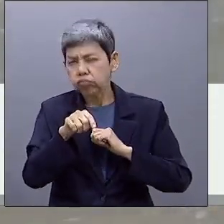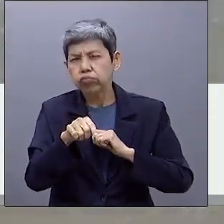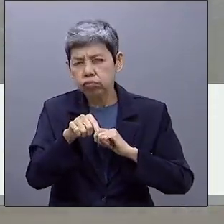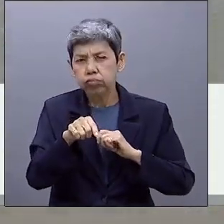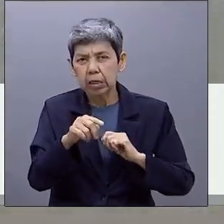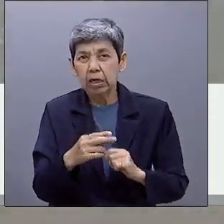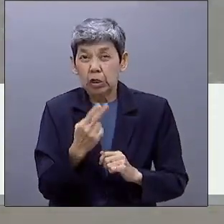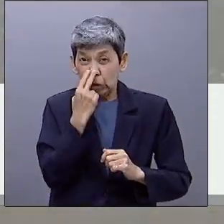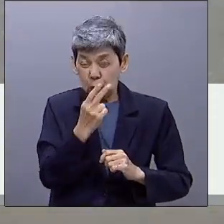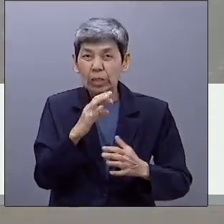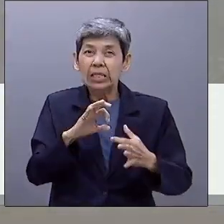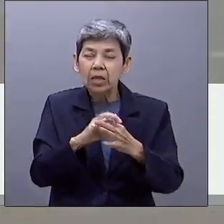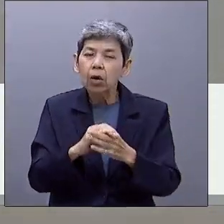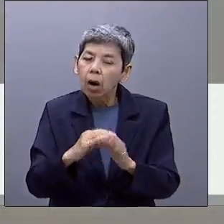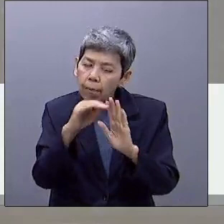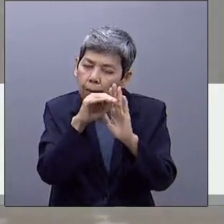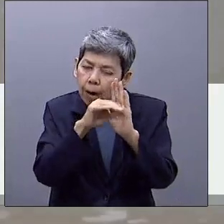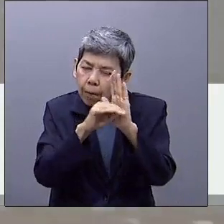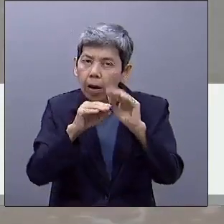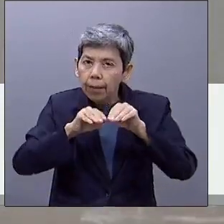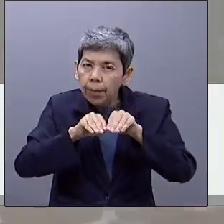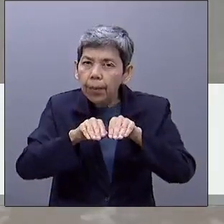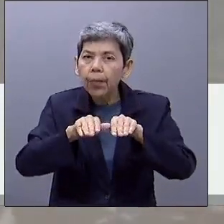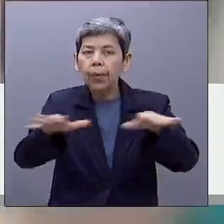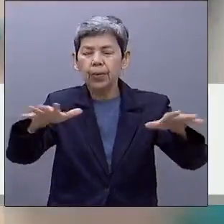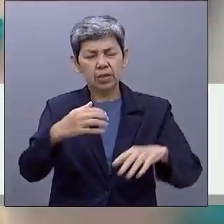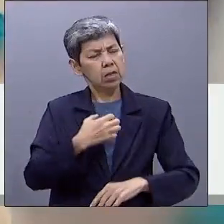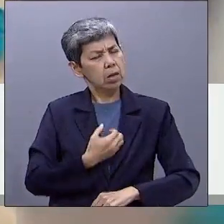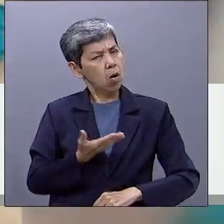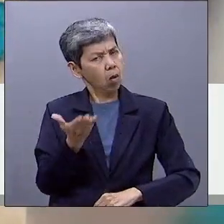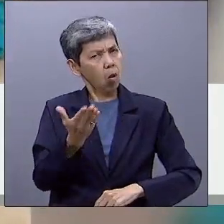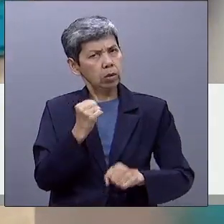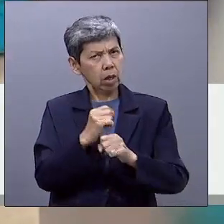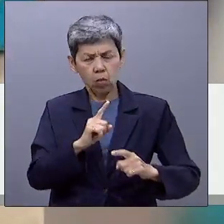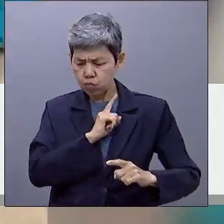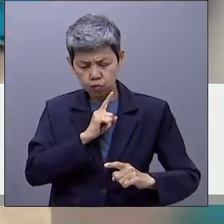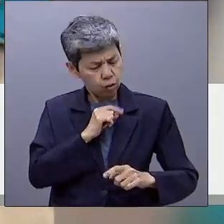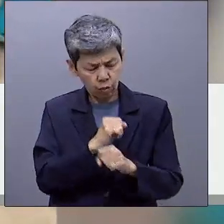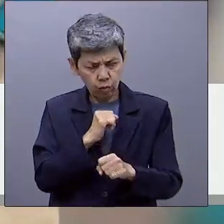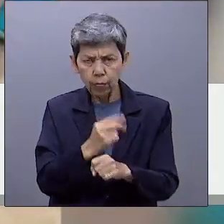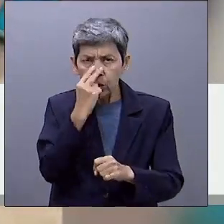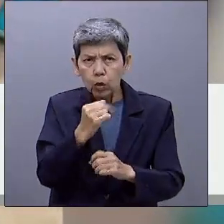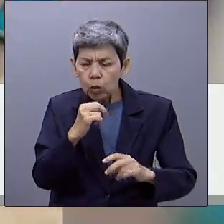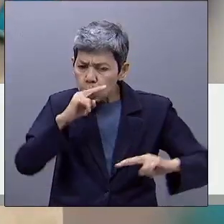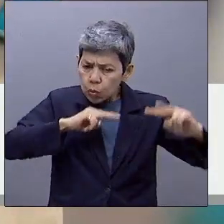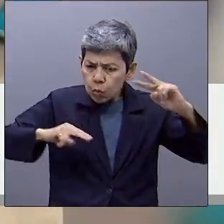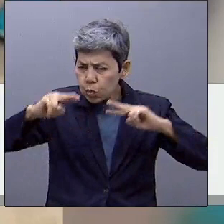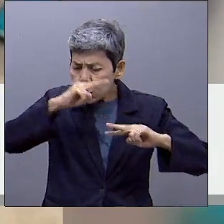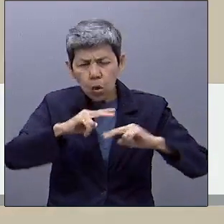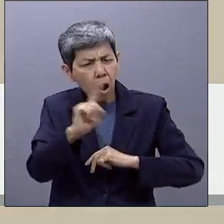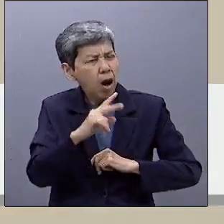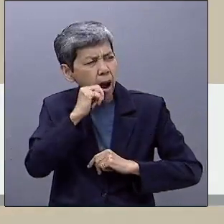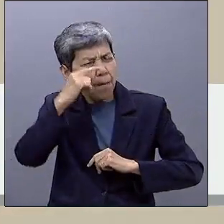หนึ่งในชุดข้อมูลที่ถูกเผยแพร่ออกมาเพื่อเรียกร้องไปยังหน่วยงานที่เกี่ยวข้องให้ช่วยกันตรวจสอบข้อเท็จจริง